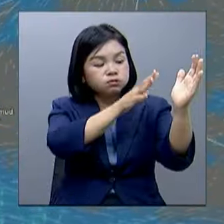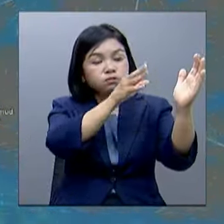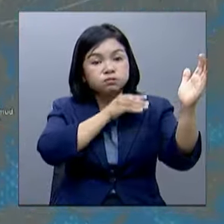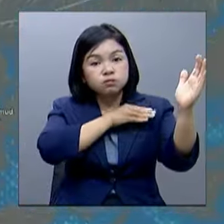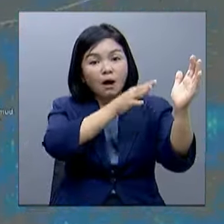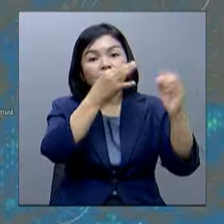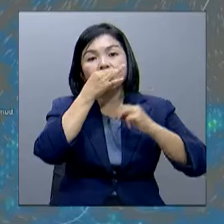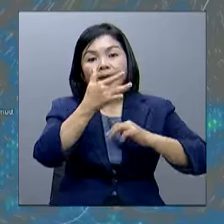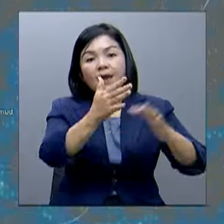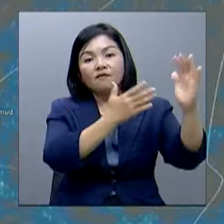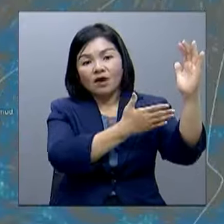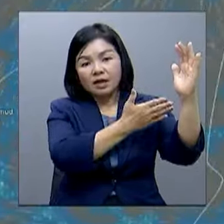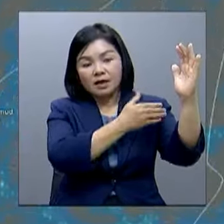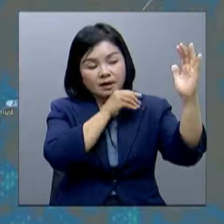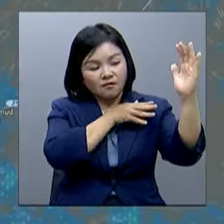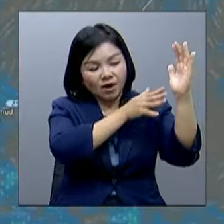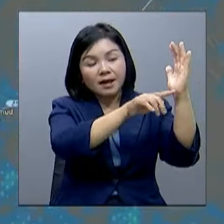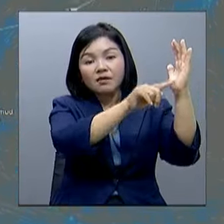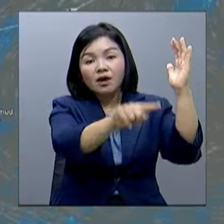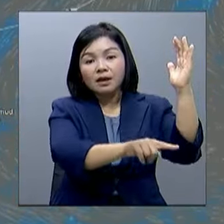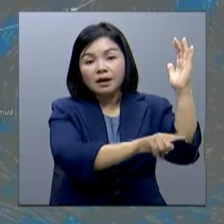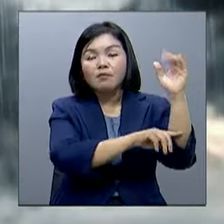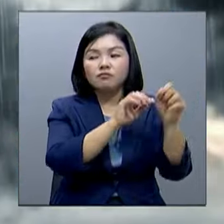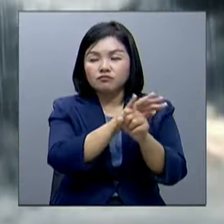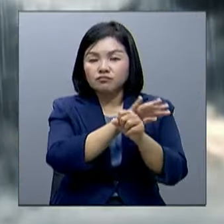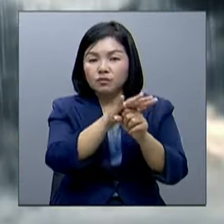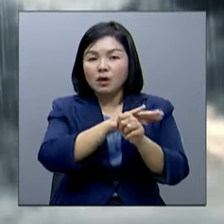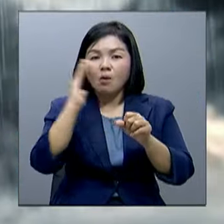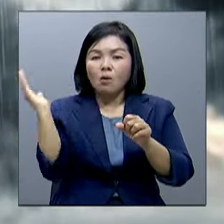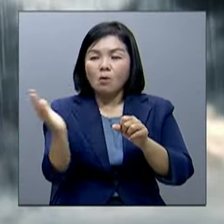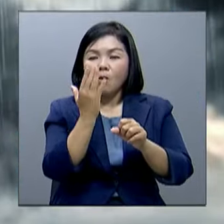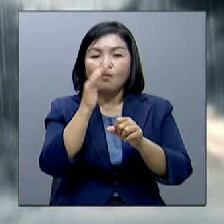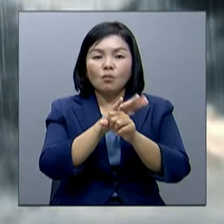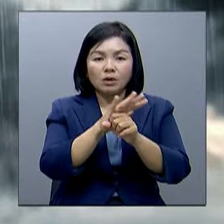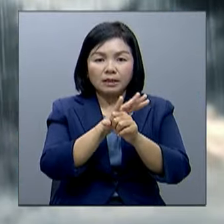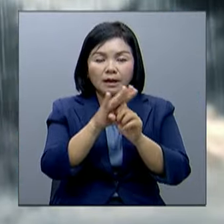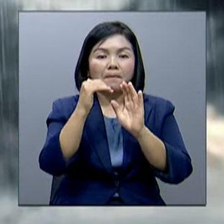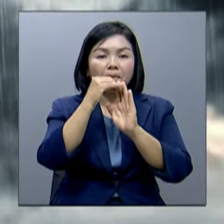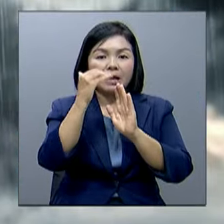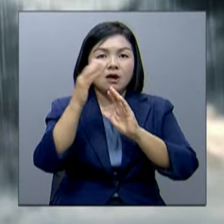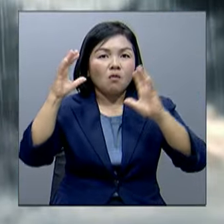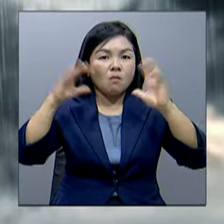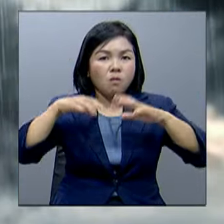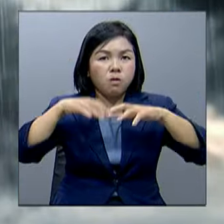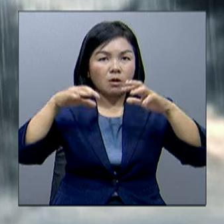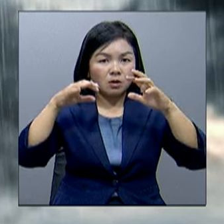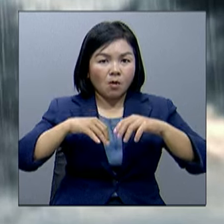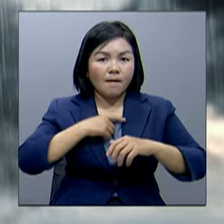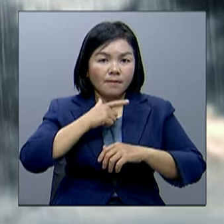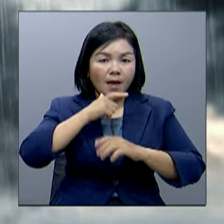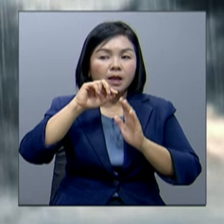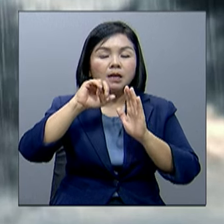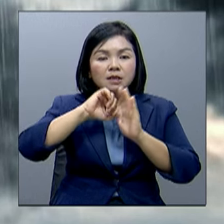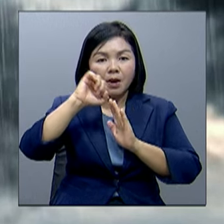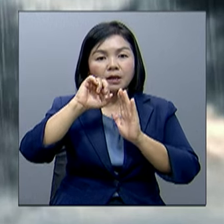ปกกลมทะเลอัดามัน ประเทศไยและอ่าวไทยมีกำลังปนกลางค่ะโดยวี้พักเื้อจะมีฝนตกหนักที่แห้สอน เชียง